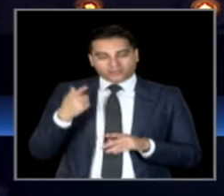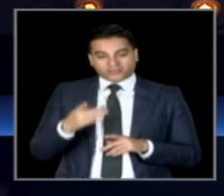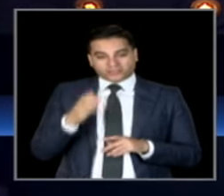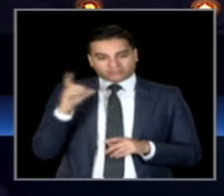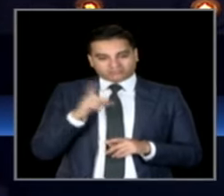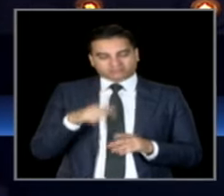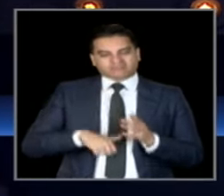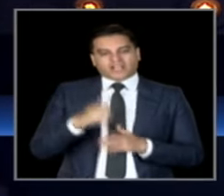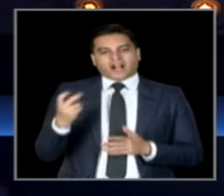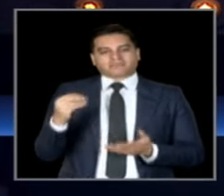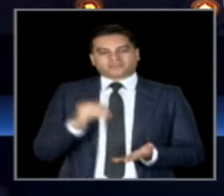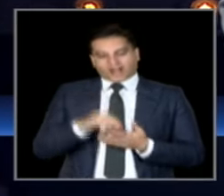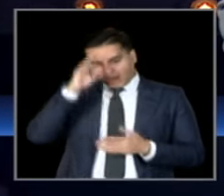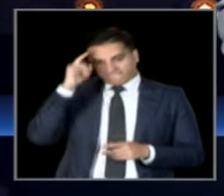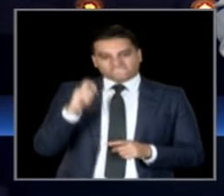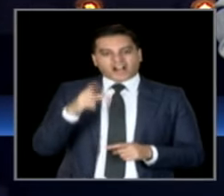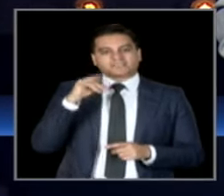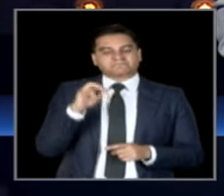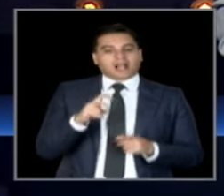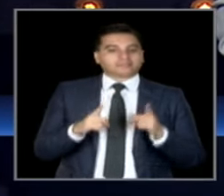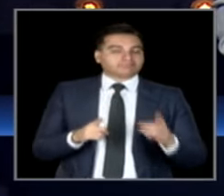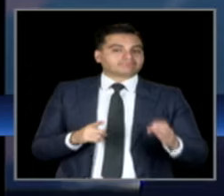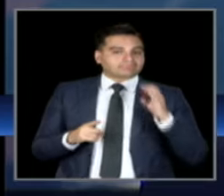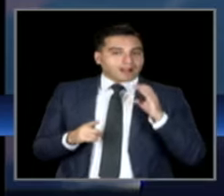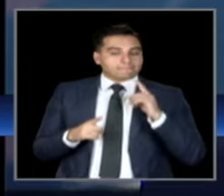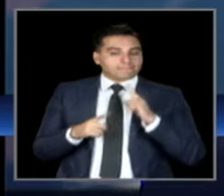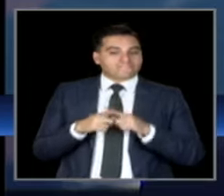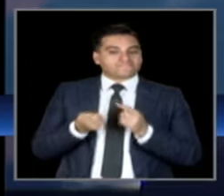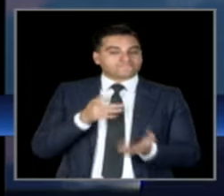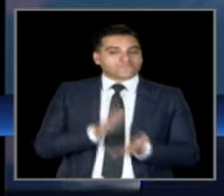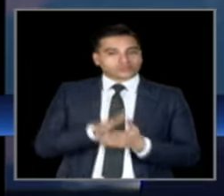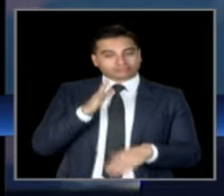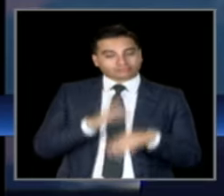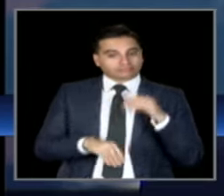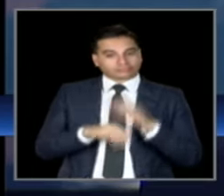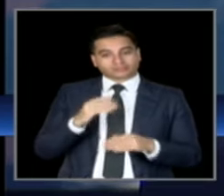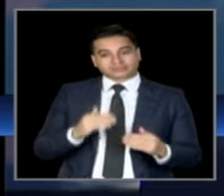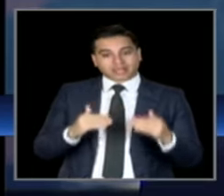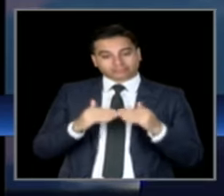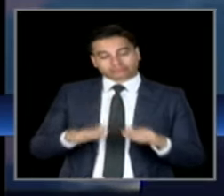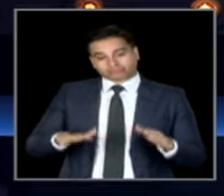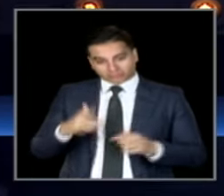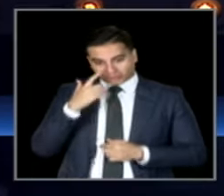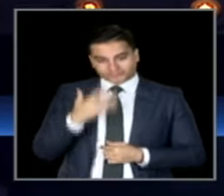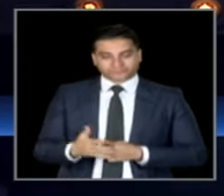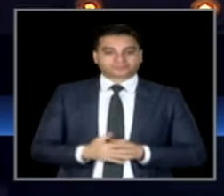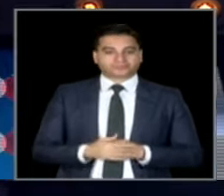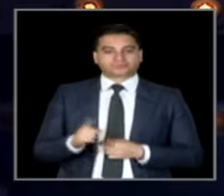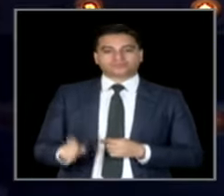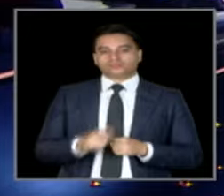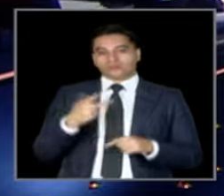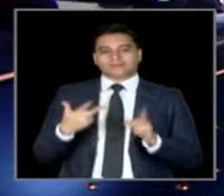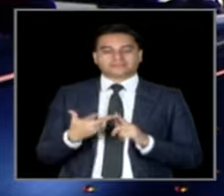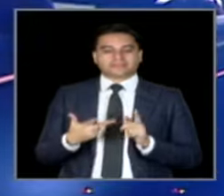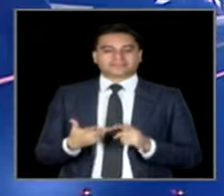بـ25 نقطة. طبعاً فاطمة الزهراء فرصتك الوحيدة هي التعادل. السؤال